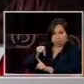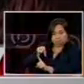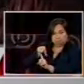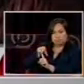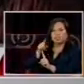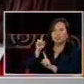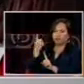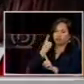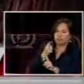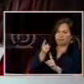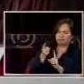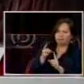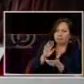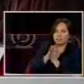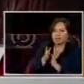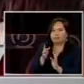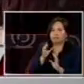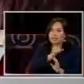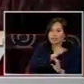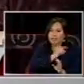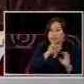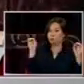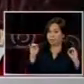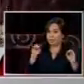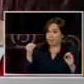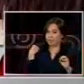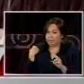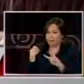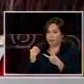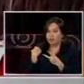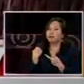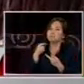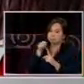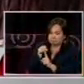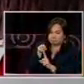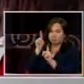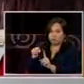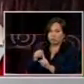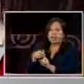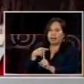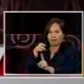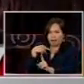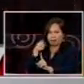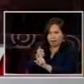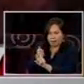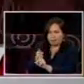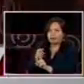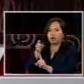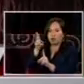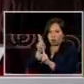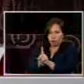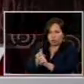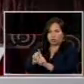nag-represent ng ebidensya. So, yung presumption of honor naman po, dignity, yeah, well, dignity and honor is also